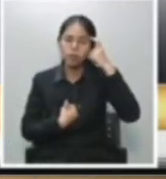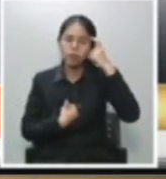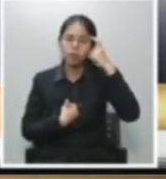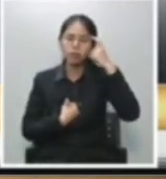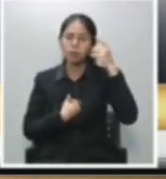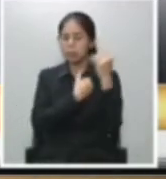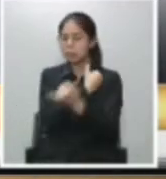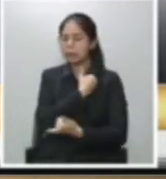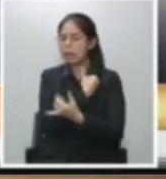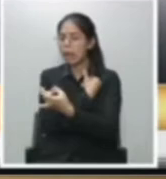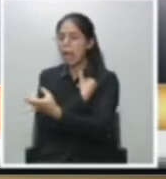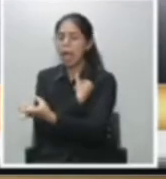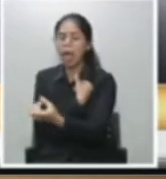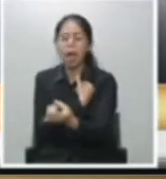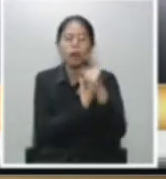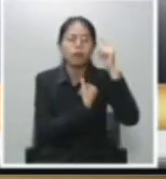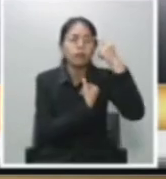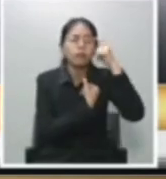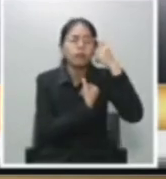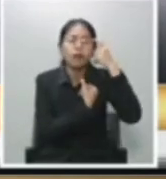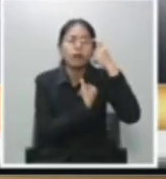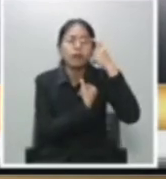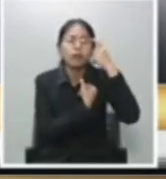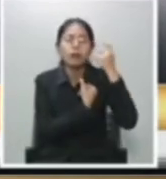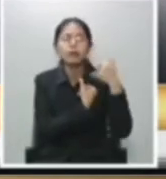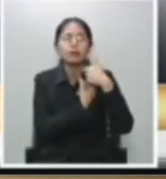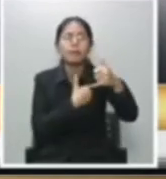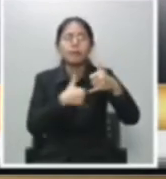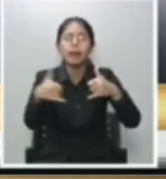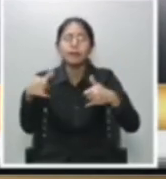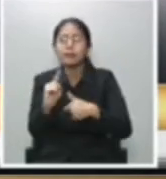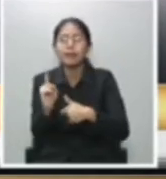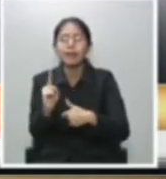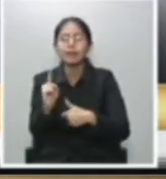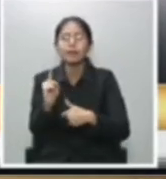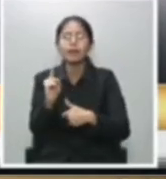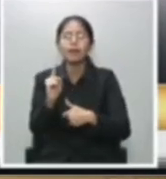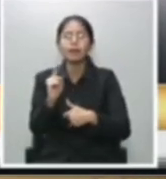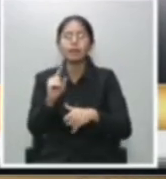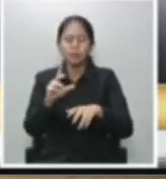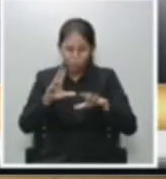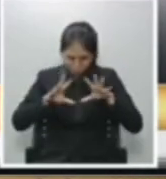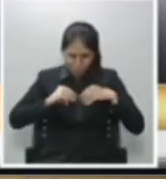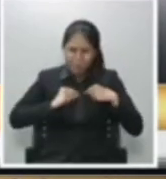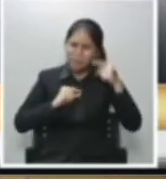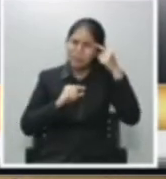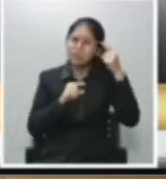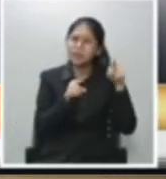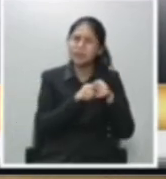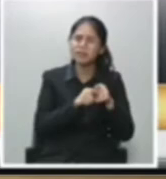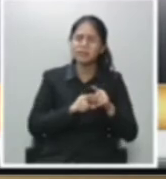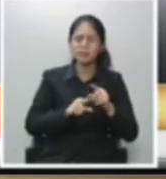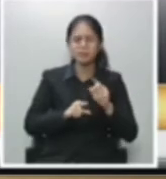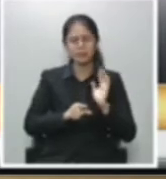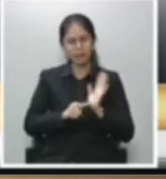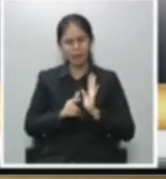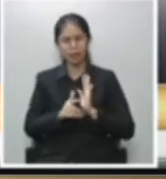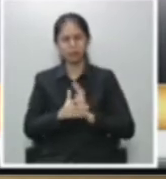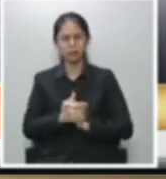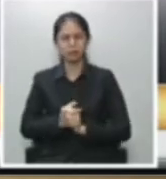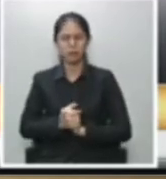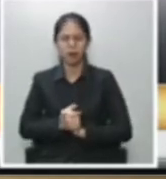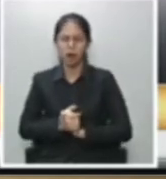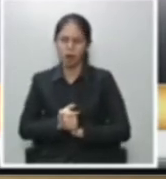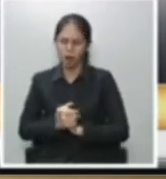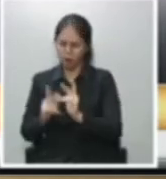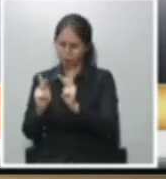อีกก็เลยจำต้องยอมรับอยู่ในประเทศไทยแต่ไม่ใช่ไปเห็นด้วยเพราะฉะนั้นการตั้ง